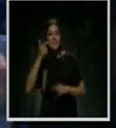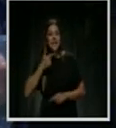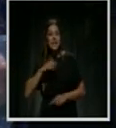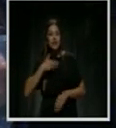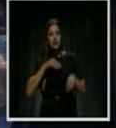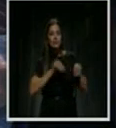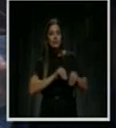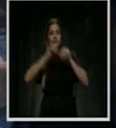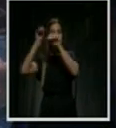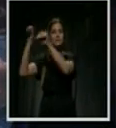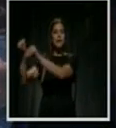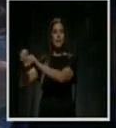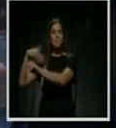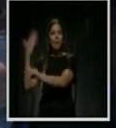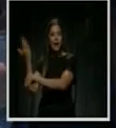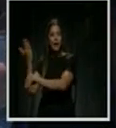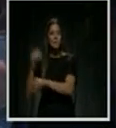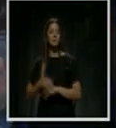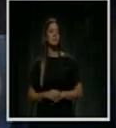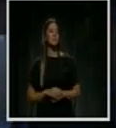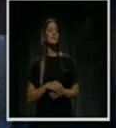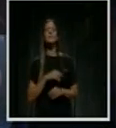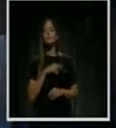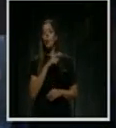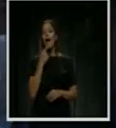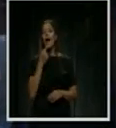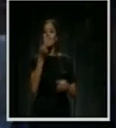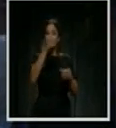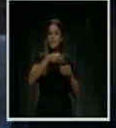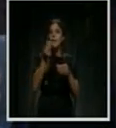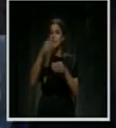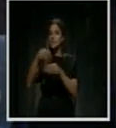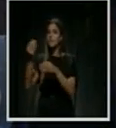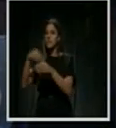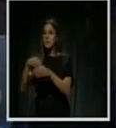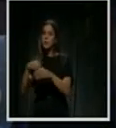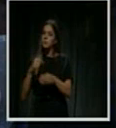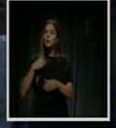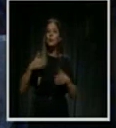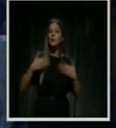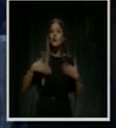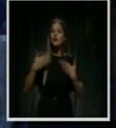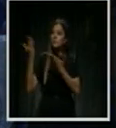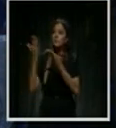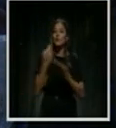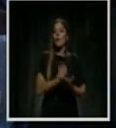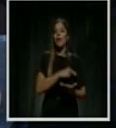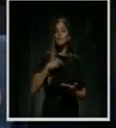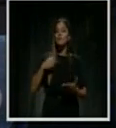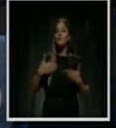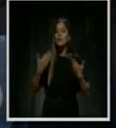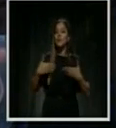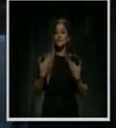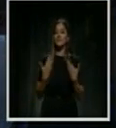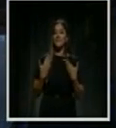pajjiżna. Meta semma l-investimenti li semma jalla jiġu iktar investimenti inħu gost għax dawn qegħdin fej semmaw